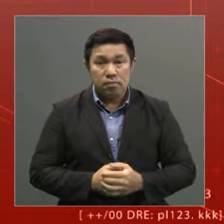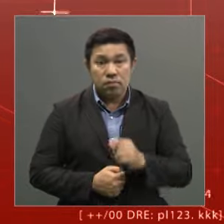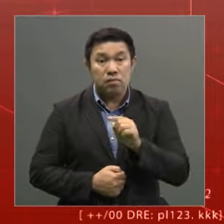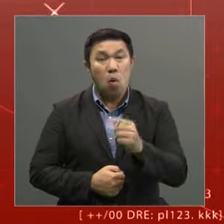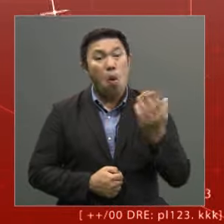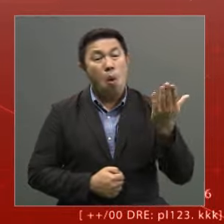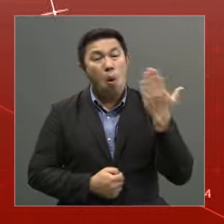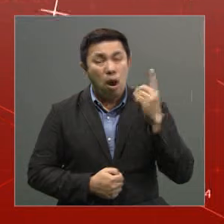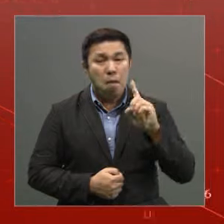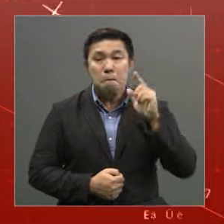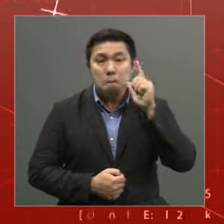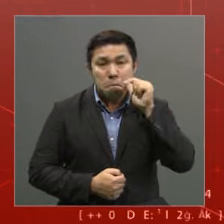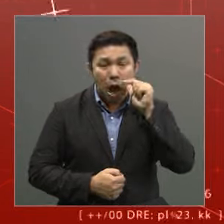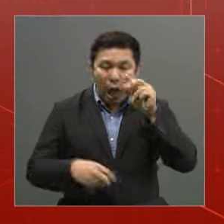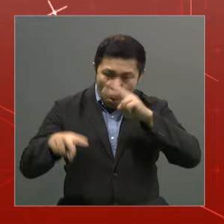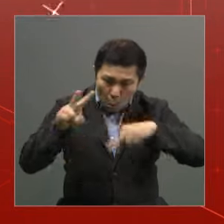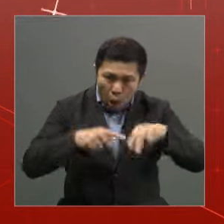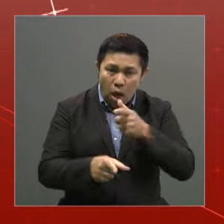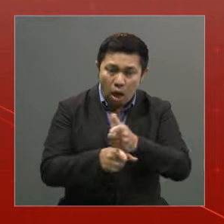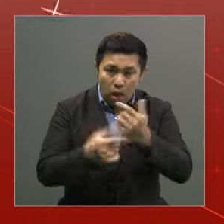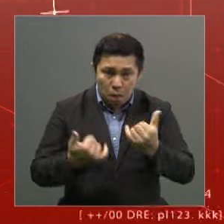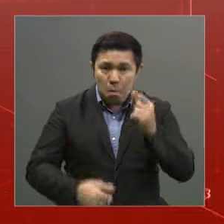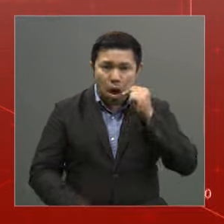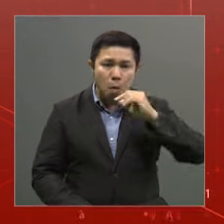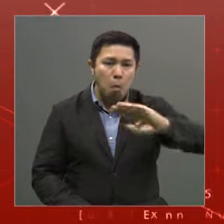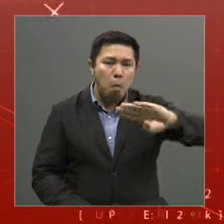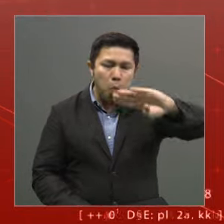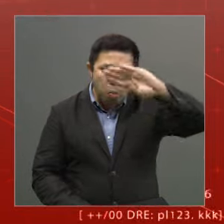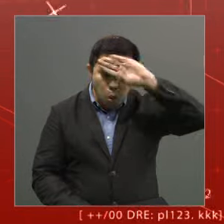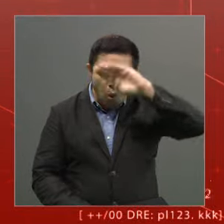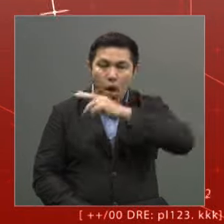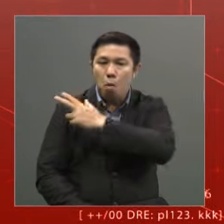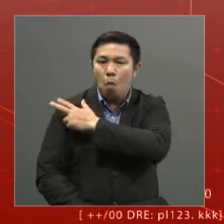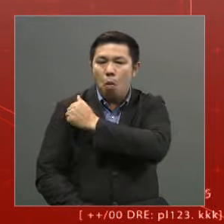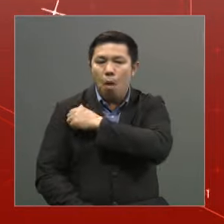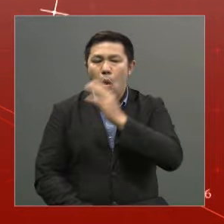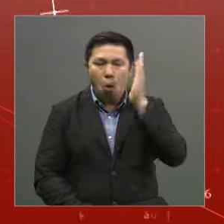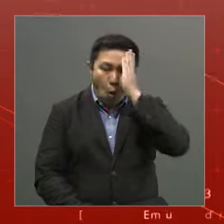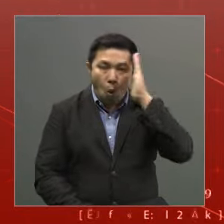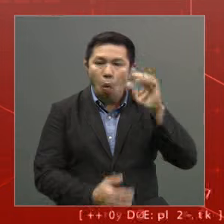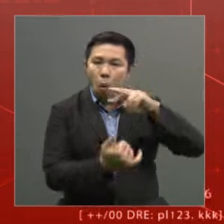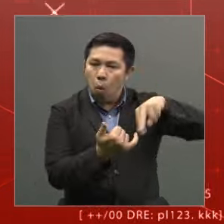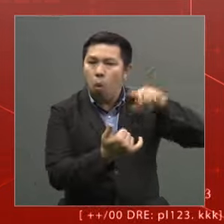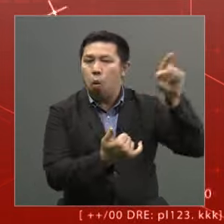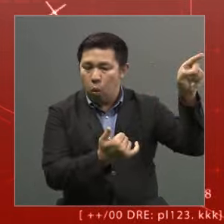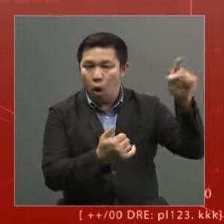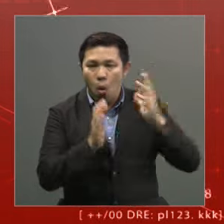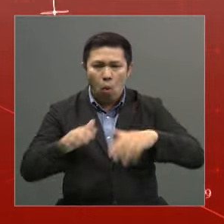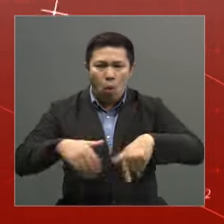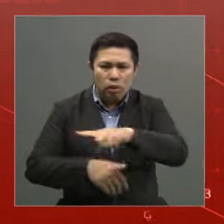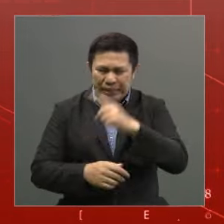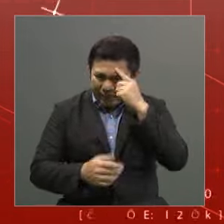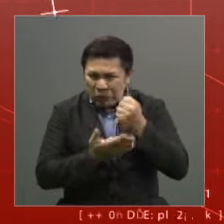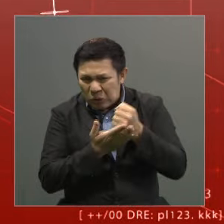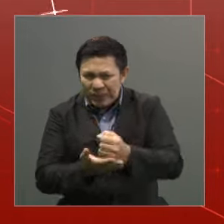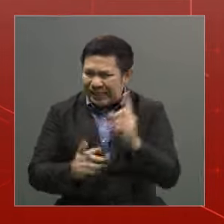านี้เนี่ยยังมีคุณแม่คอยดูแลแต่ว่าพอตอนนี้คุณแม่ป่วยอะคุณแม่นอนรักษาตัวอยู่ที่โรงพยาบาลนี่ที่ผ่านมาคนในชุมชนเขาก็พยาย